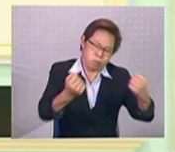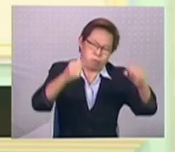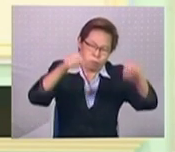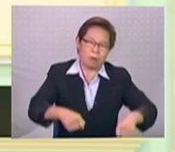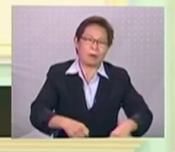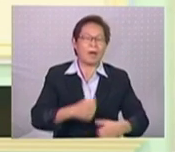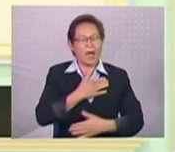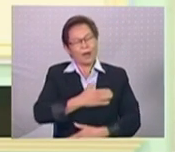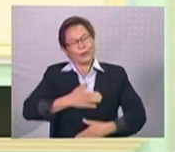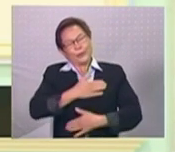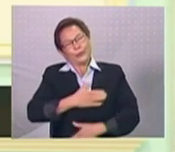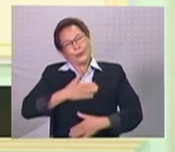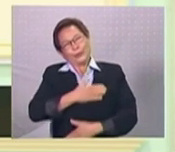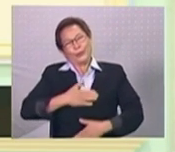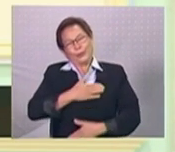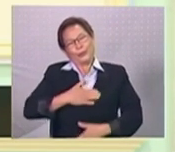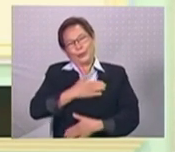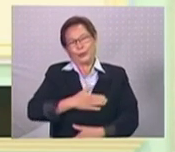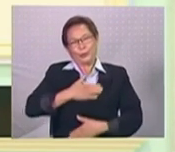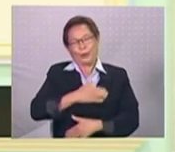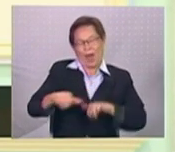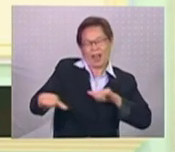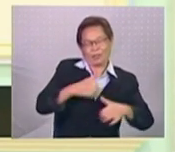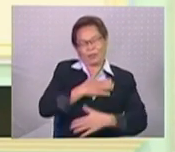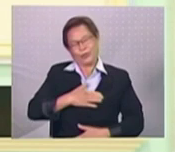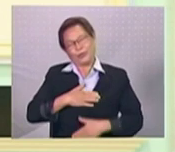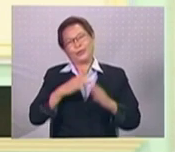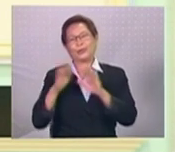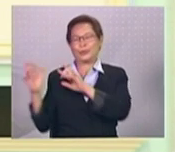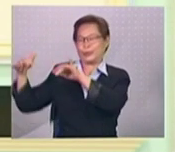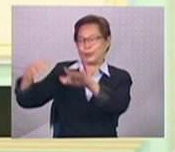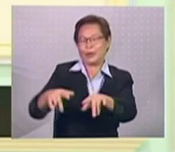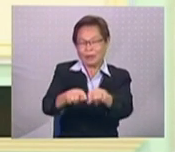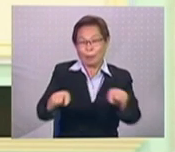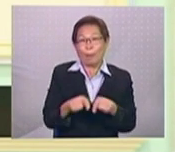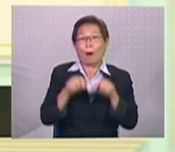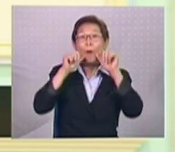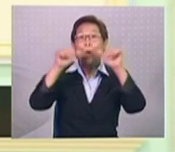Aktiviti riadah dan sosial tidak dibenarkan di kawasan awam dan persendirian,